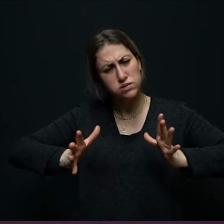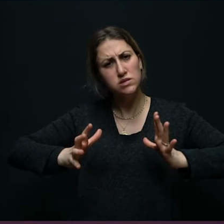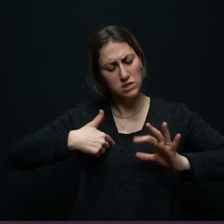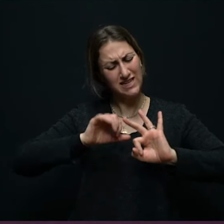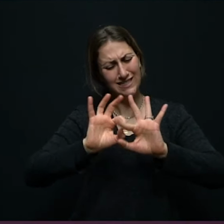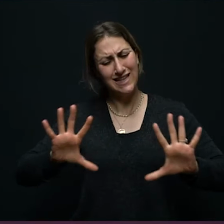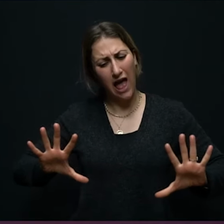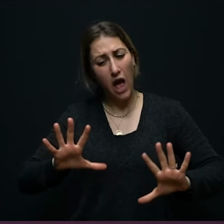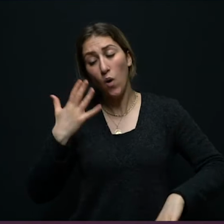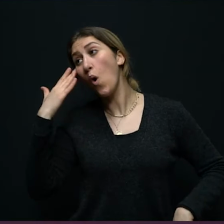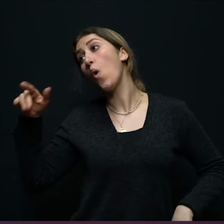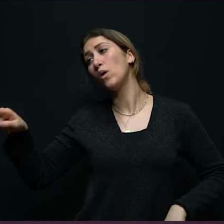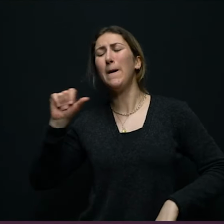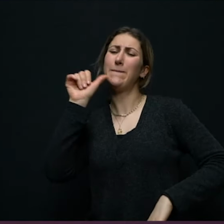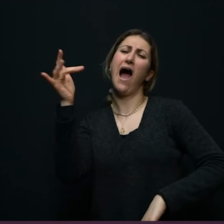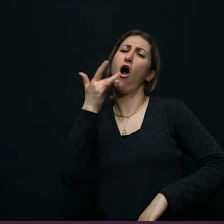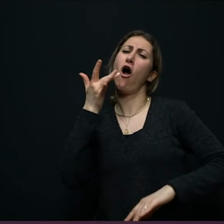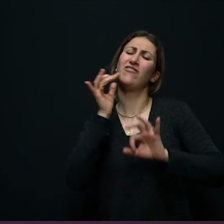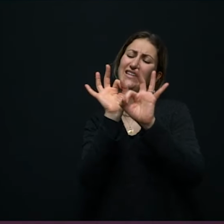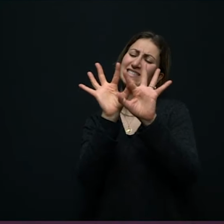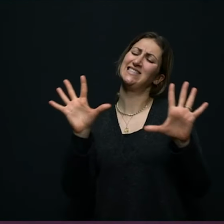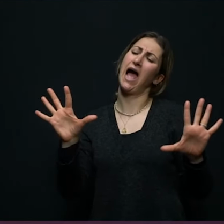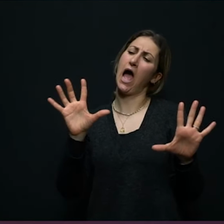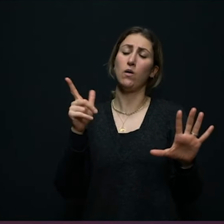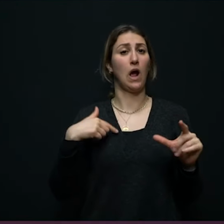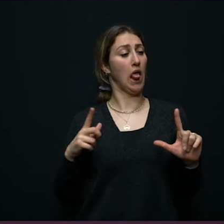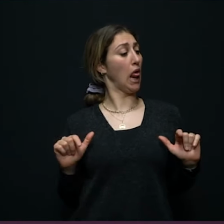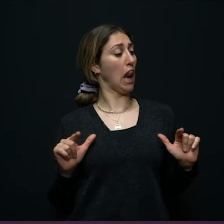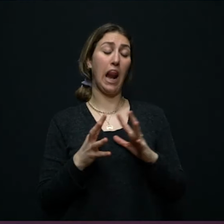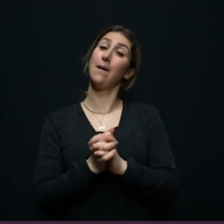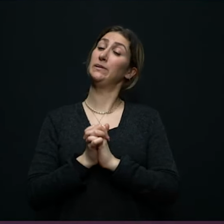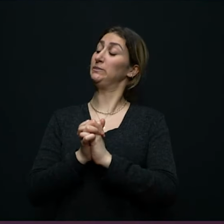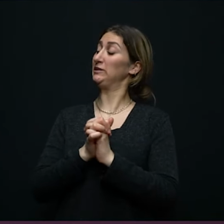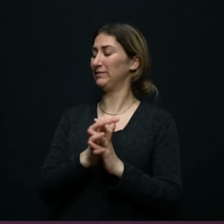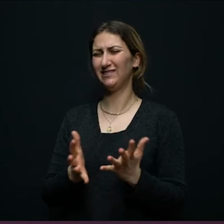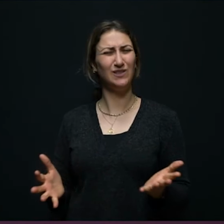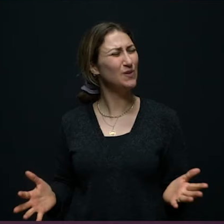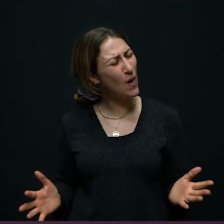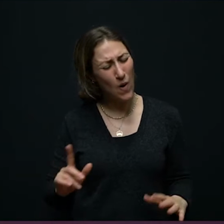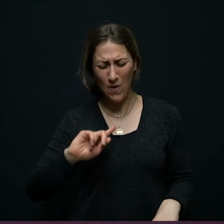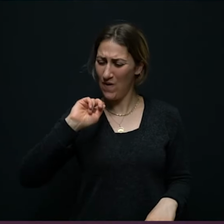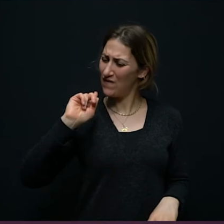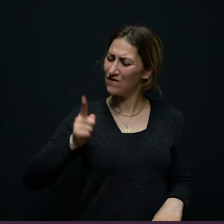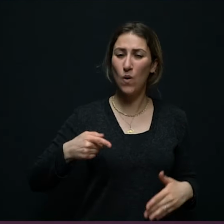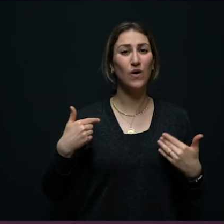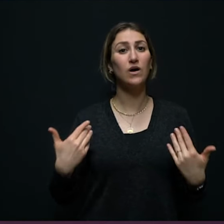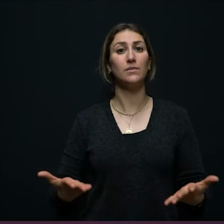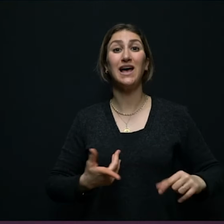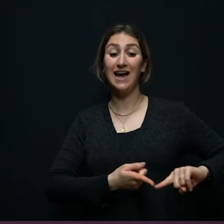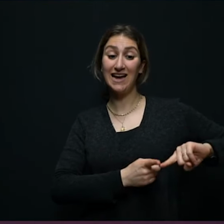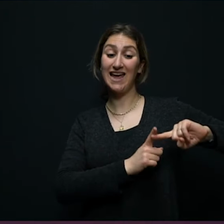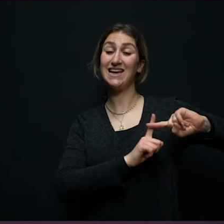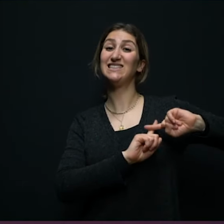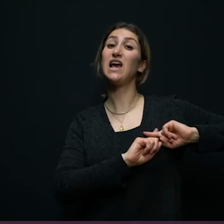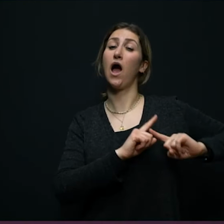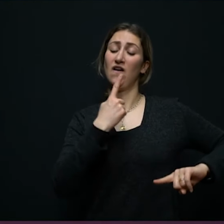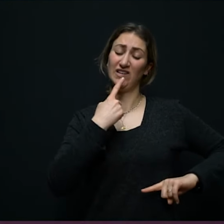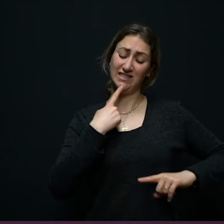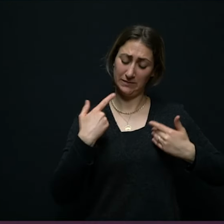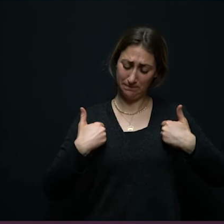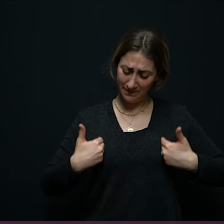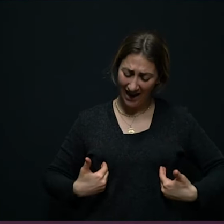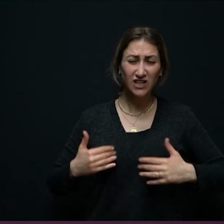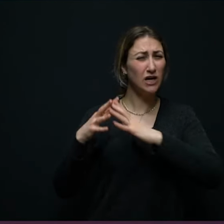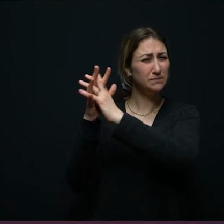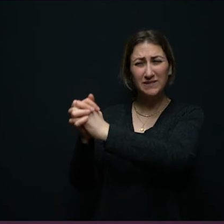quelqu'un qui vit dans la sainteté qui recherchent cette sainteté et qui fait des oeuvres bonne que dieu a préparé d'avancé ensemble